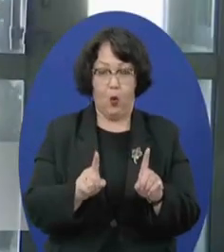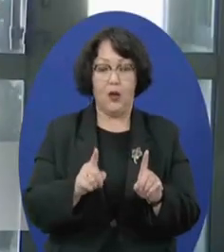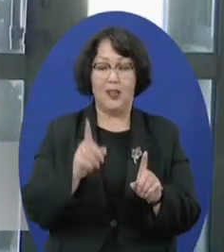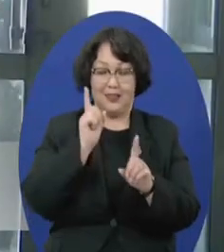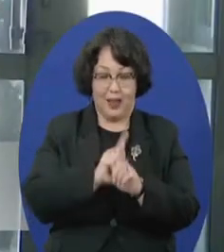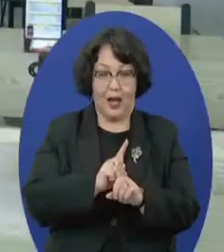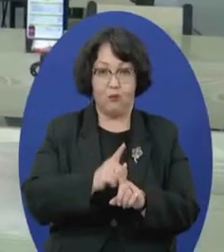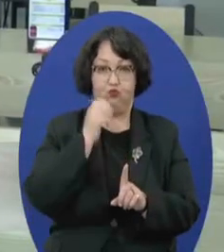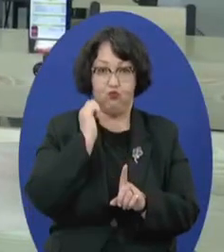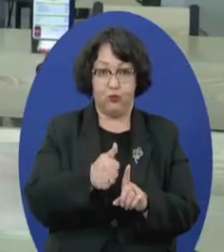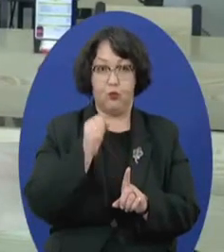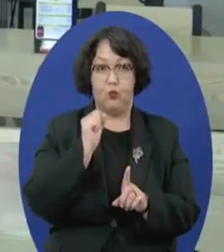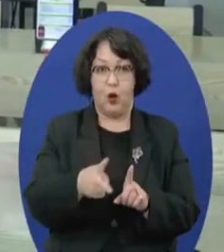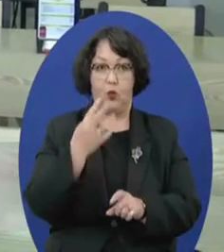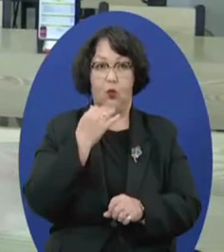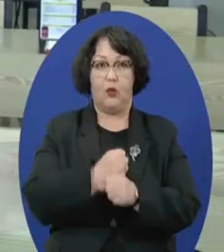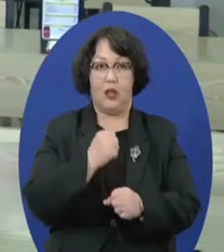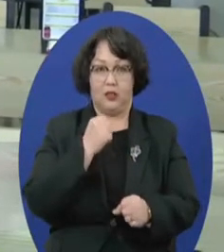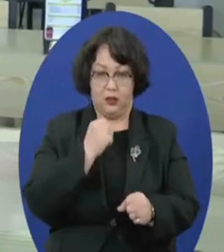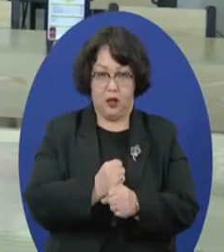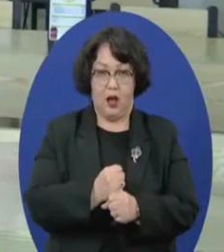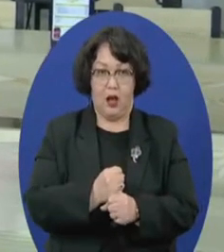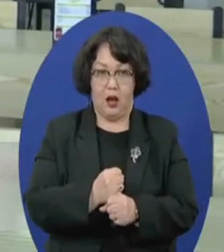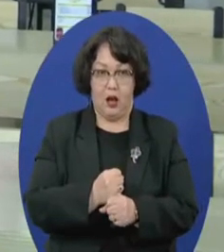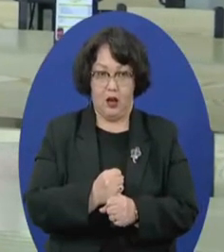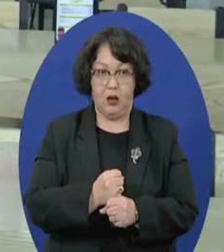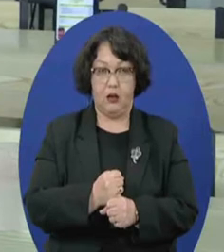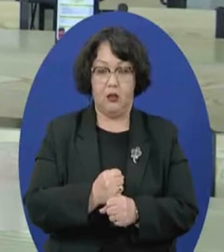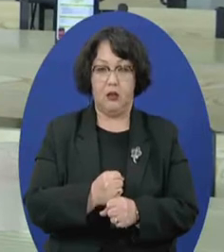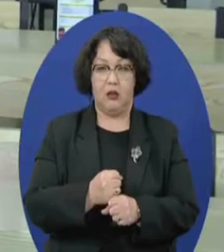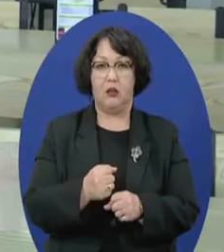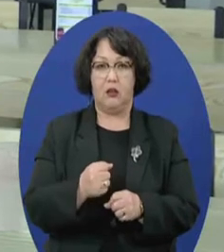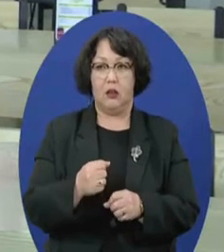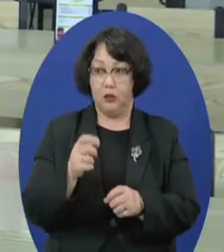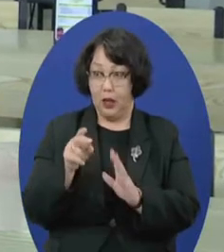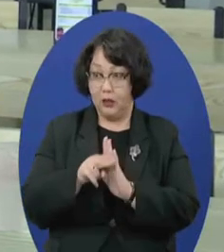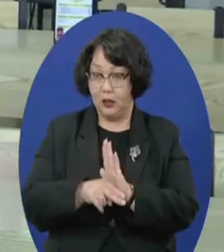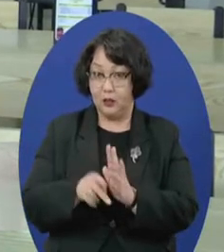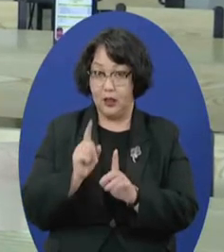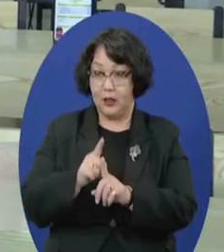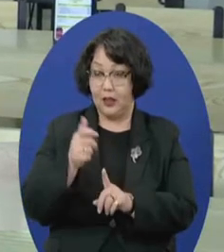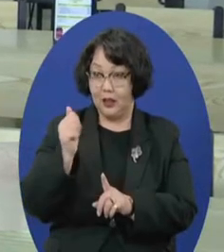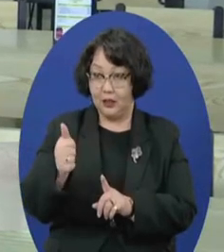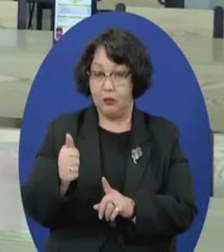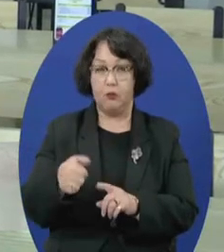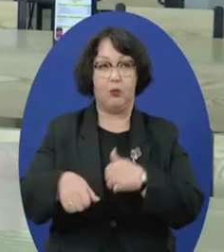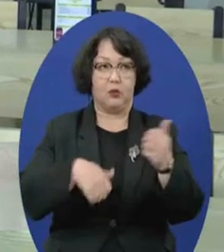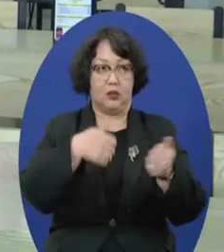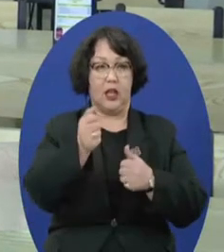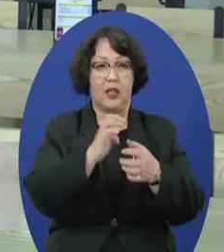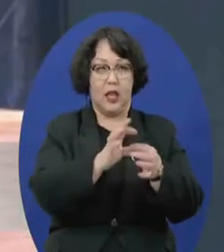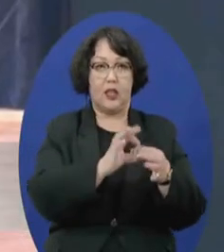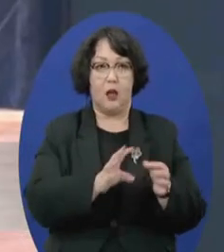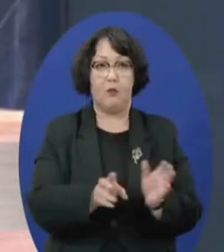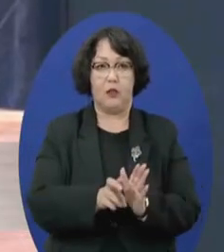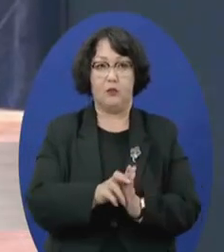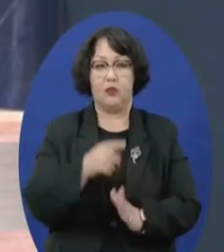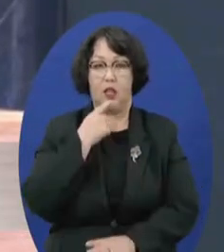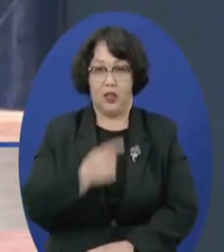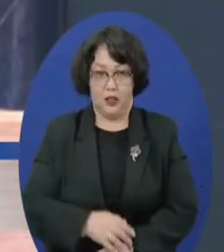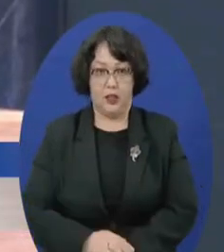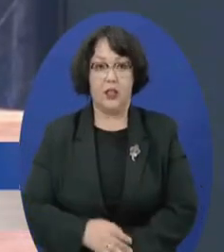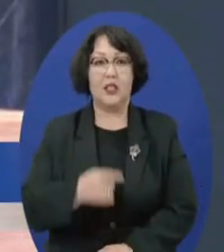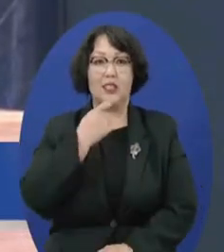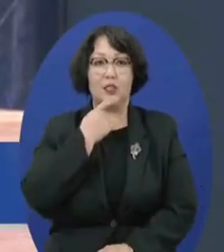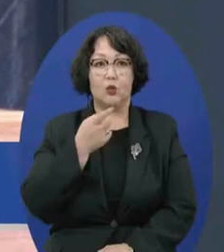ажиллаж чадвал үйл ажиллагааг нь хязгаарлалсан бус салбарынх нэгч энэ жишгээр ажилуулж эхлэнэ гэж хотын дарга мэдгдлээ. Энэ хүн